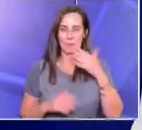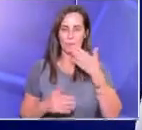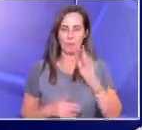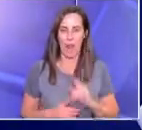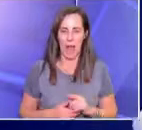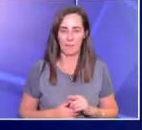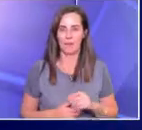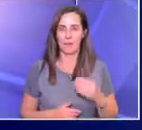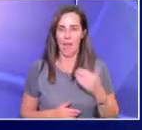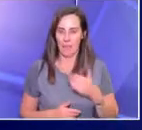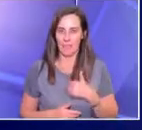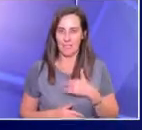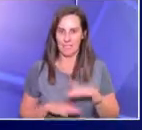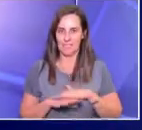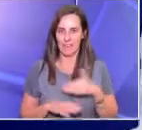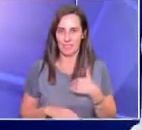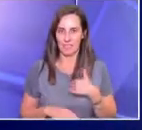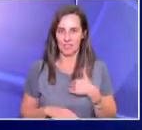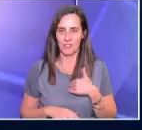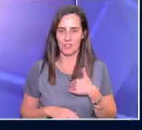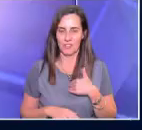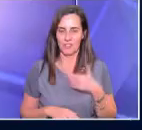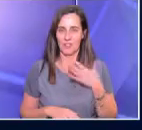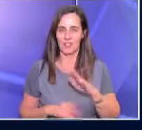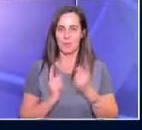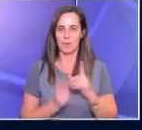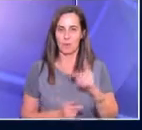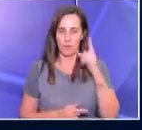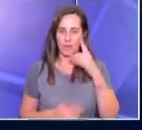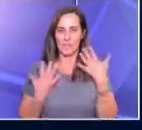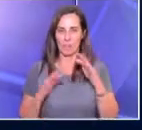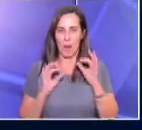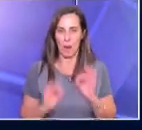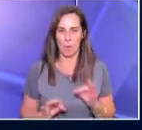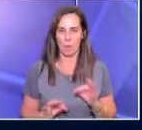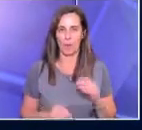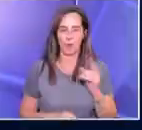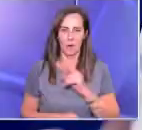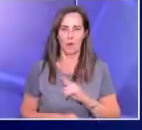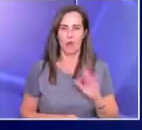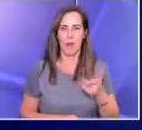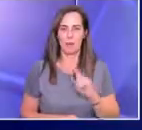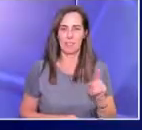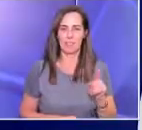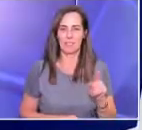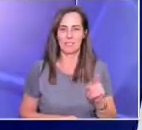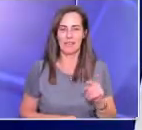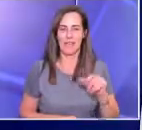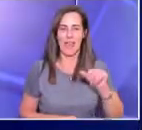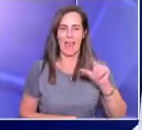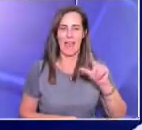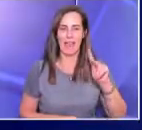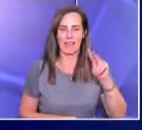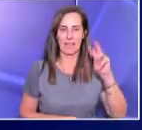ירושלים, ואני, סליחה שאני כאן נכנסת לפרשנויות, אבל אני חושבת שהסיפור האמיתי הוא לא למה זה אבל כי לא הצליח, אלא